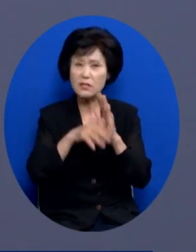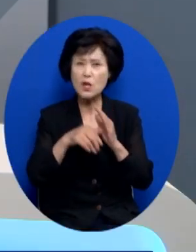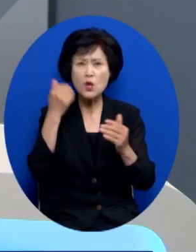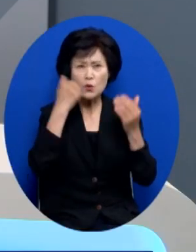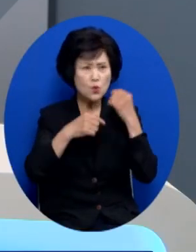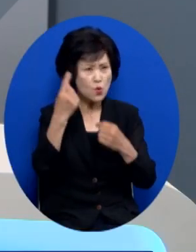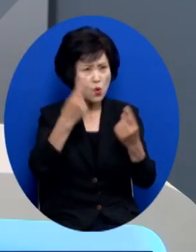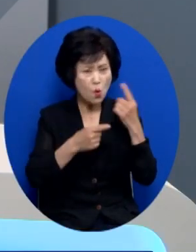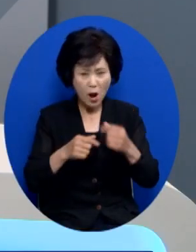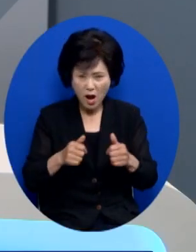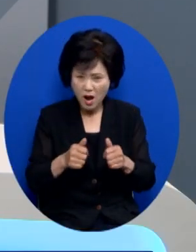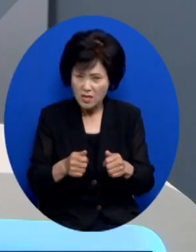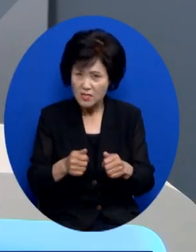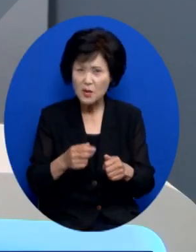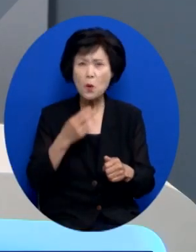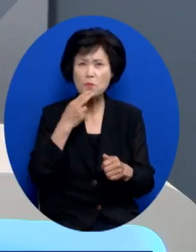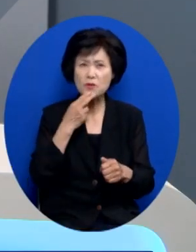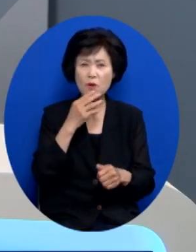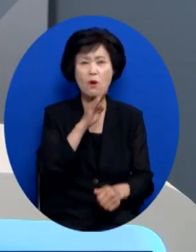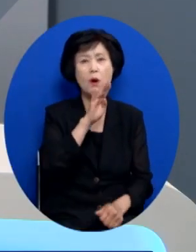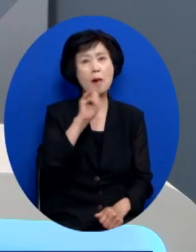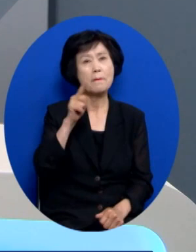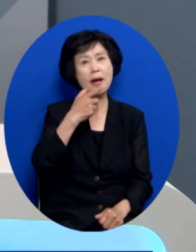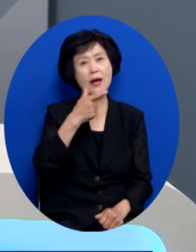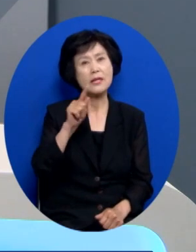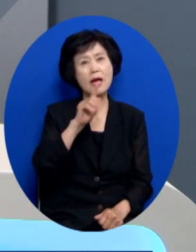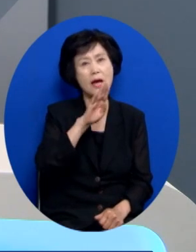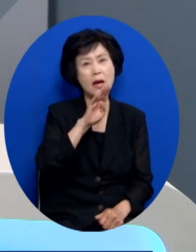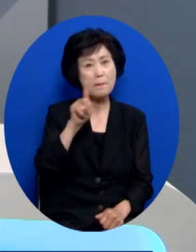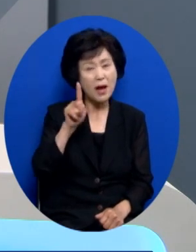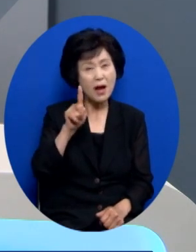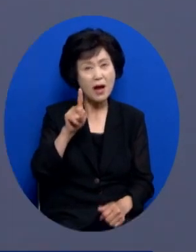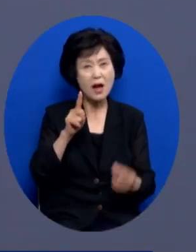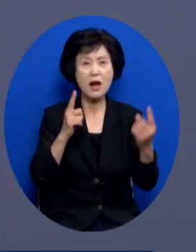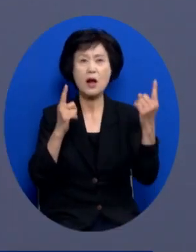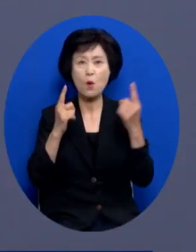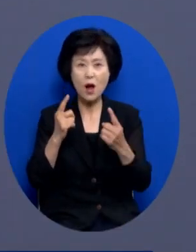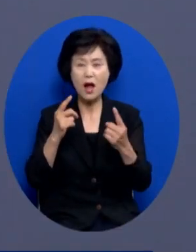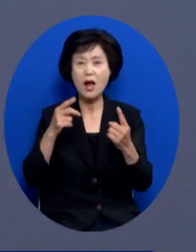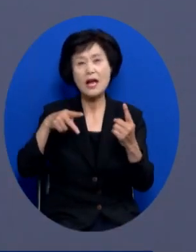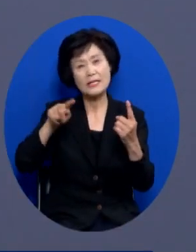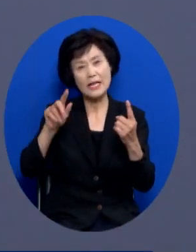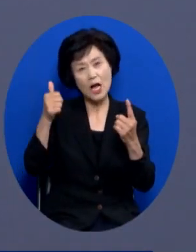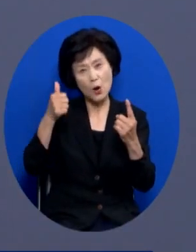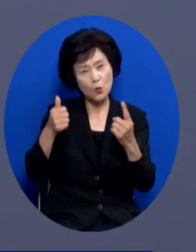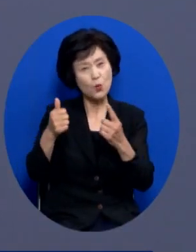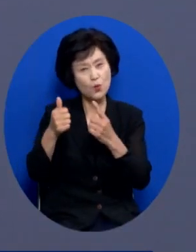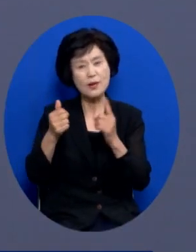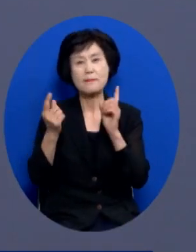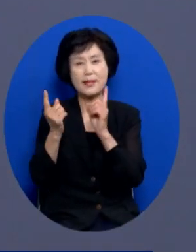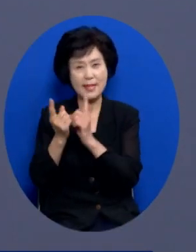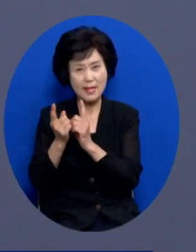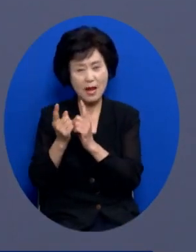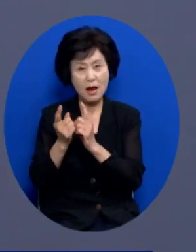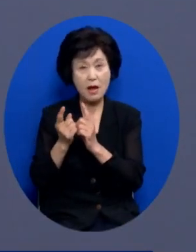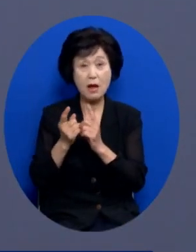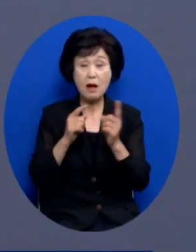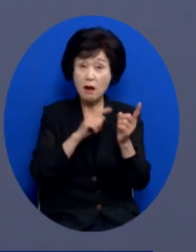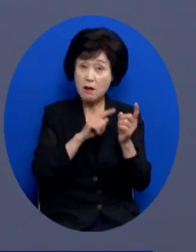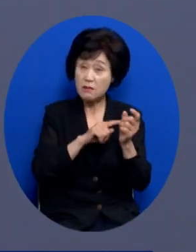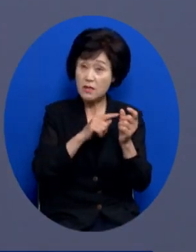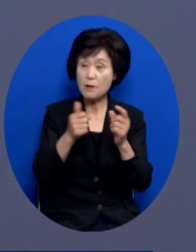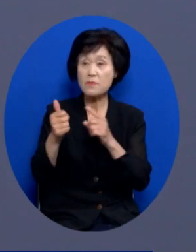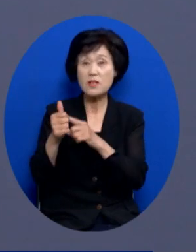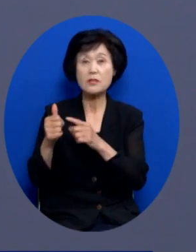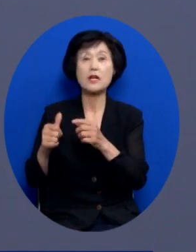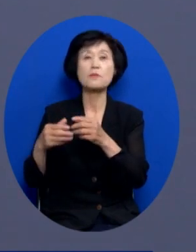거예요. 바나바라는 사람 찾아가서 사울을 맞이하고 인사하죠. 바나바가 사울을 인도했다 이렇게